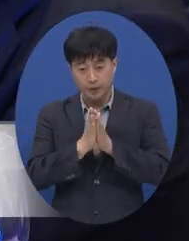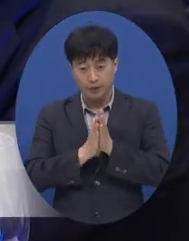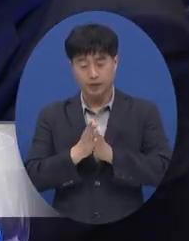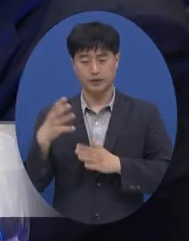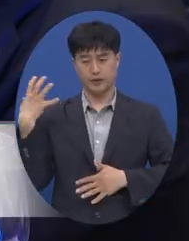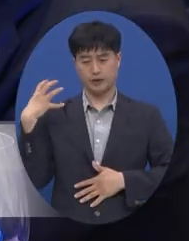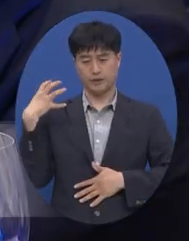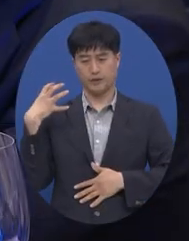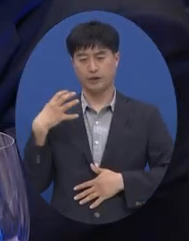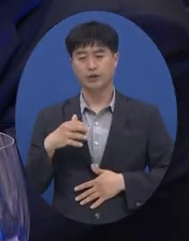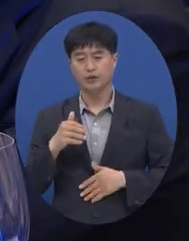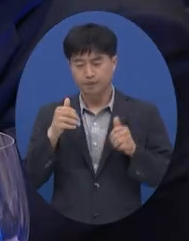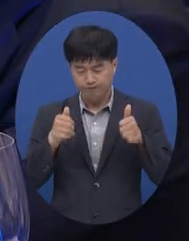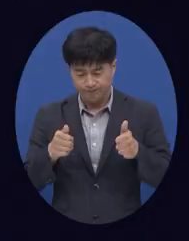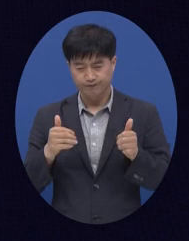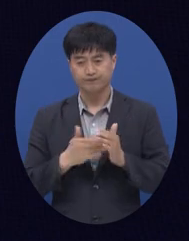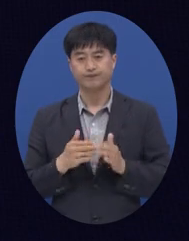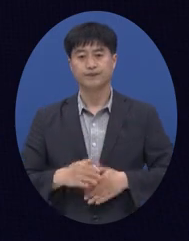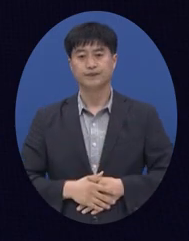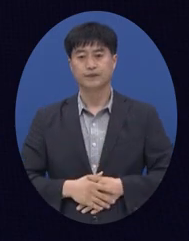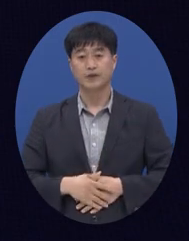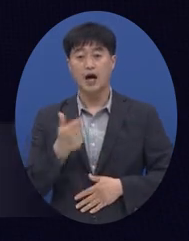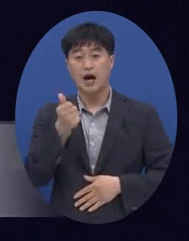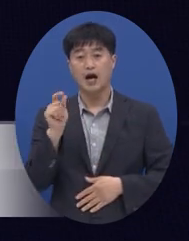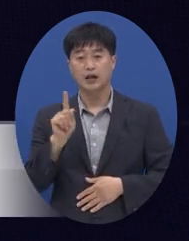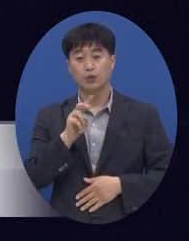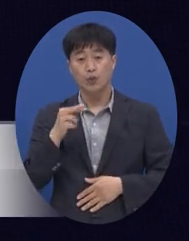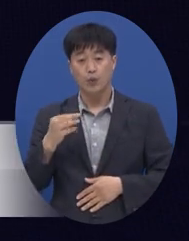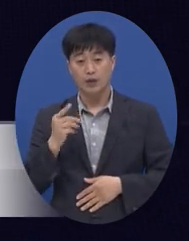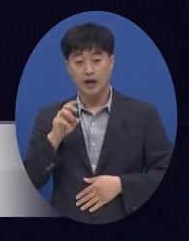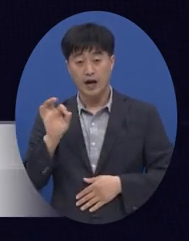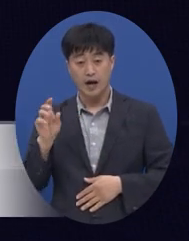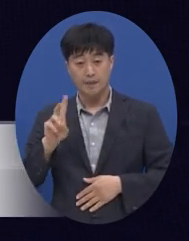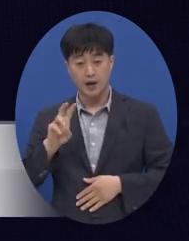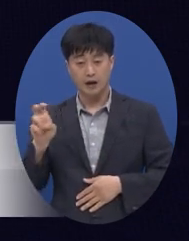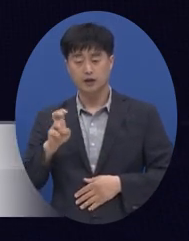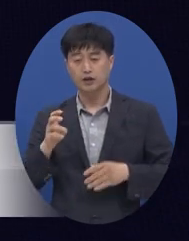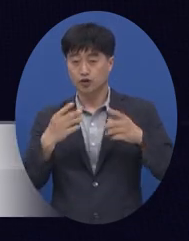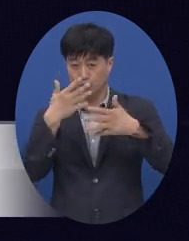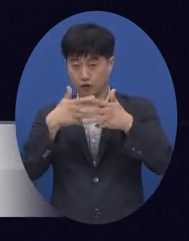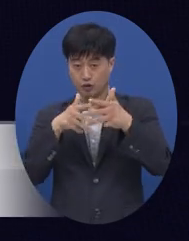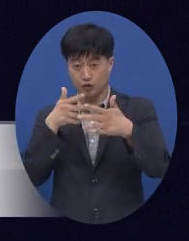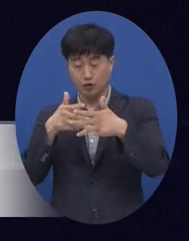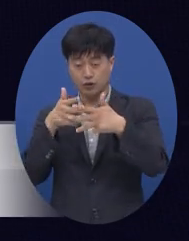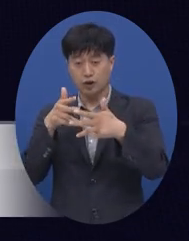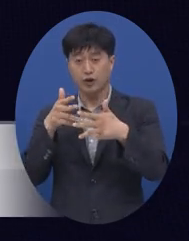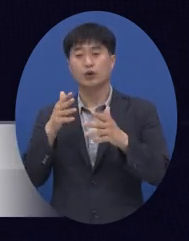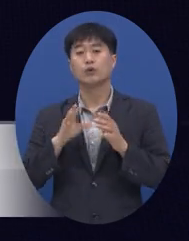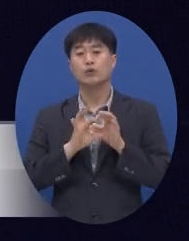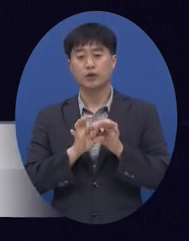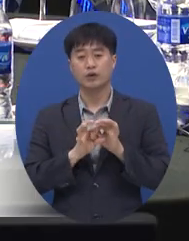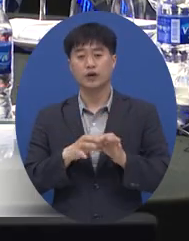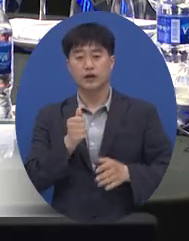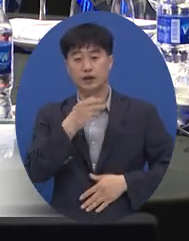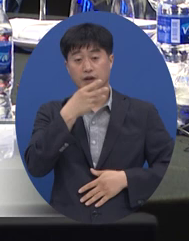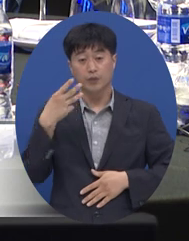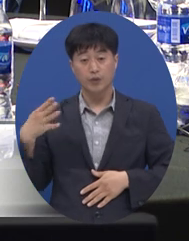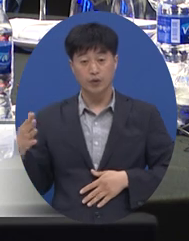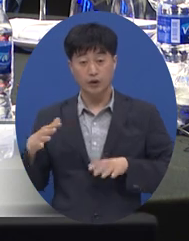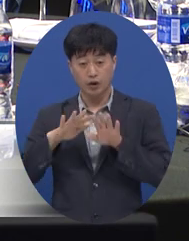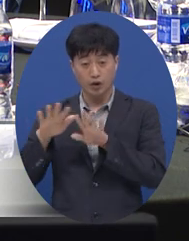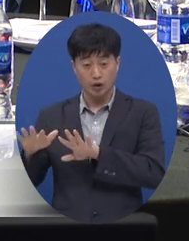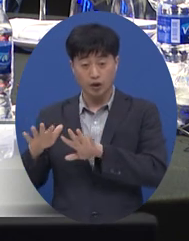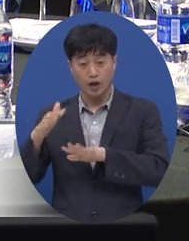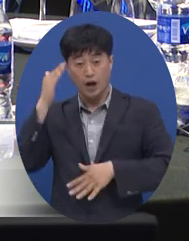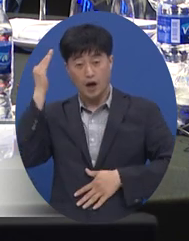해야 한다고 고개를 숙였습니다. 하토야마 유키오 전 일본 총리는 영상 메시지를 통해 아시아 태평양에서 중요한 지정학적